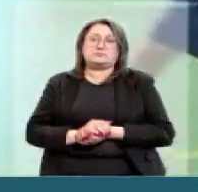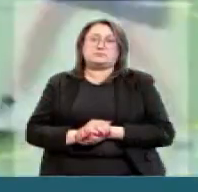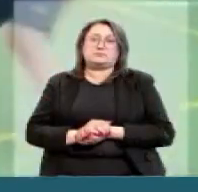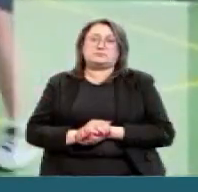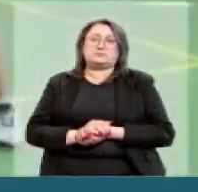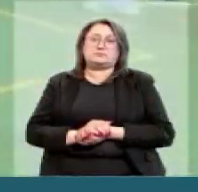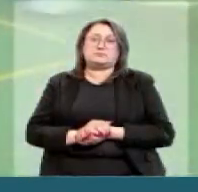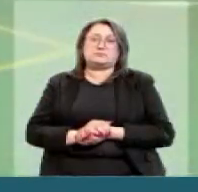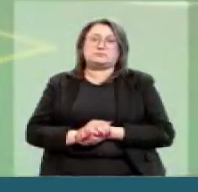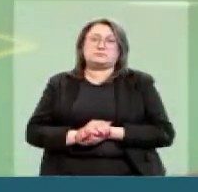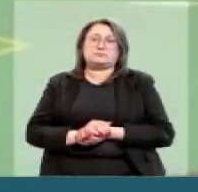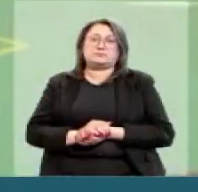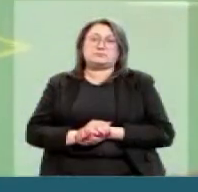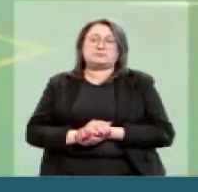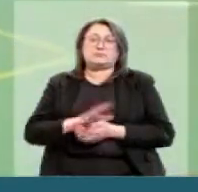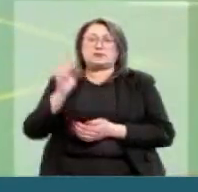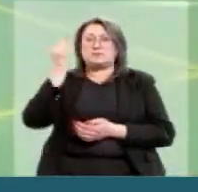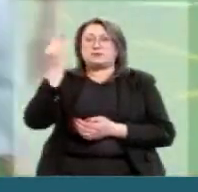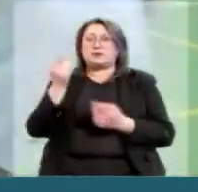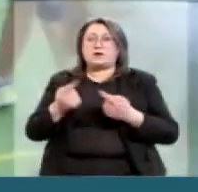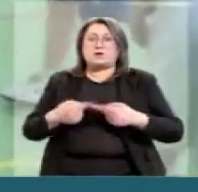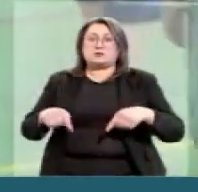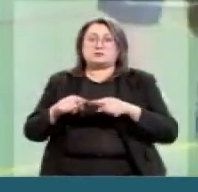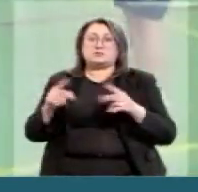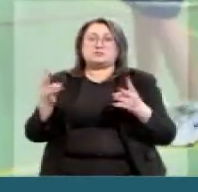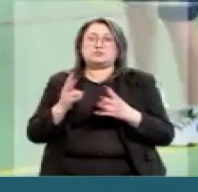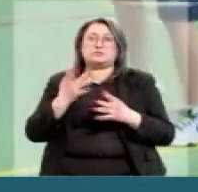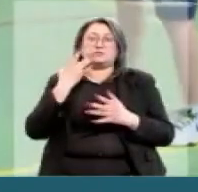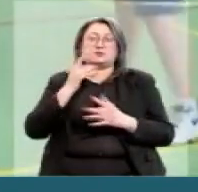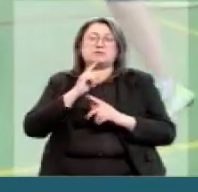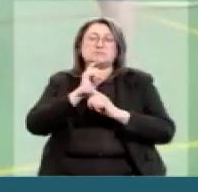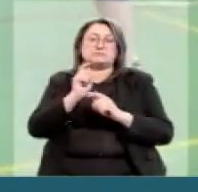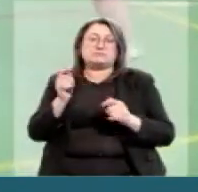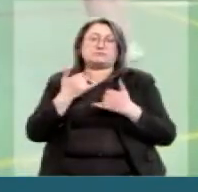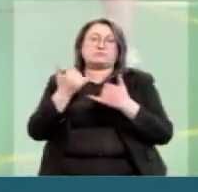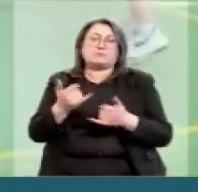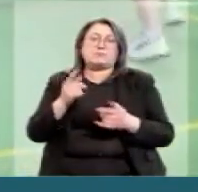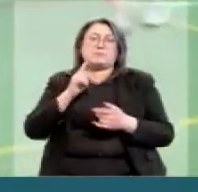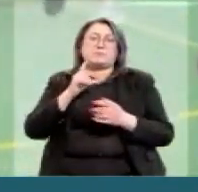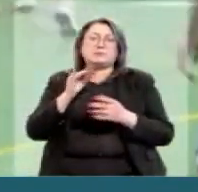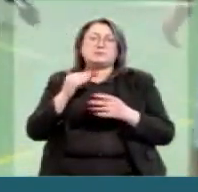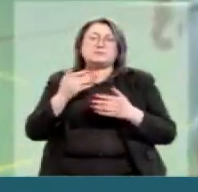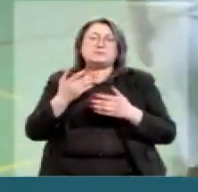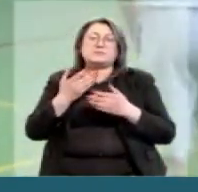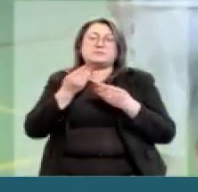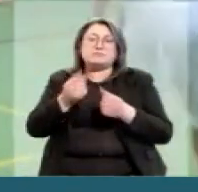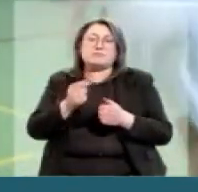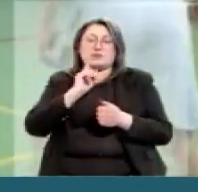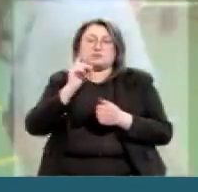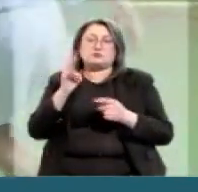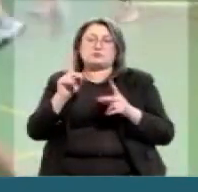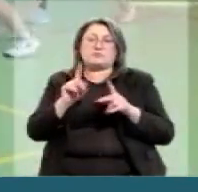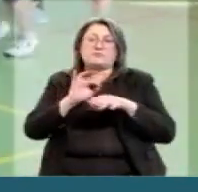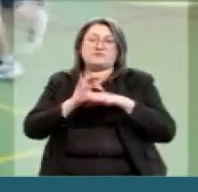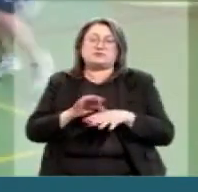Ұйымдастырушылардың айтуынша, жастар арасында спортты насихаттай отыра, жастарды салауатты өмір салтын сақтауға баулу керек. 2022